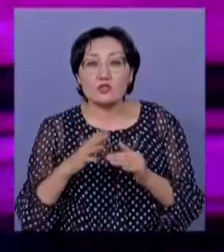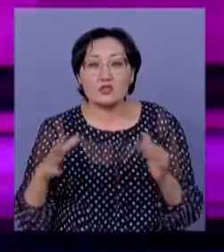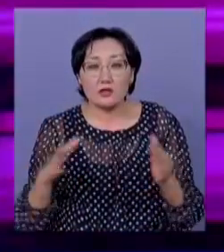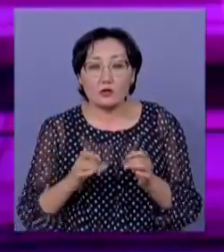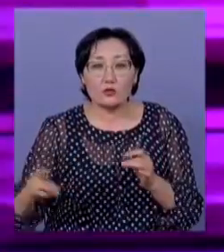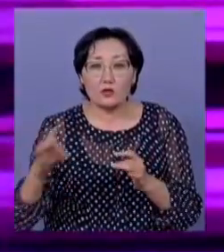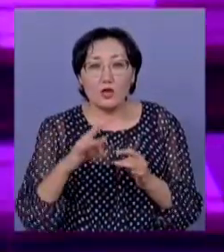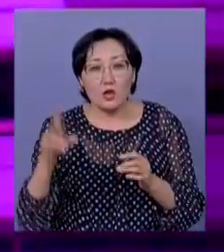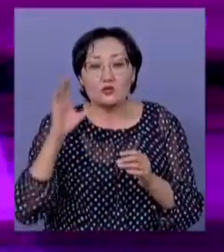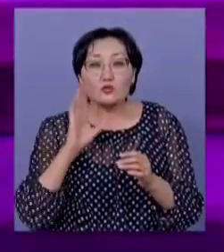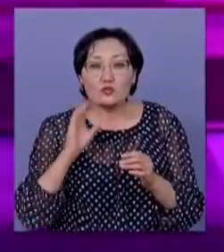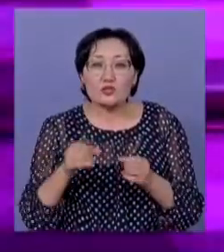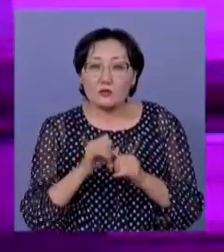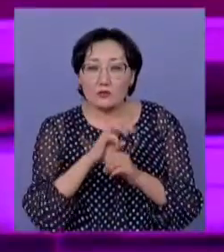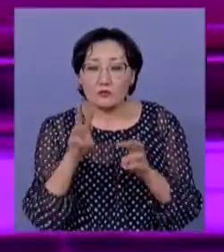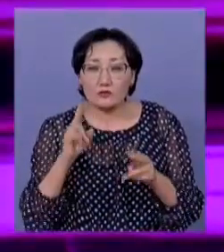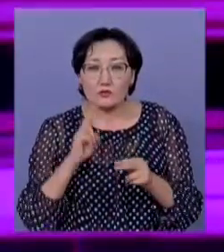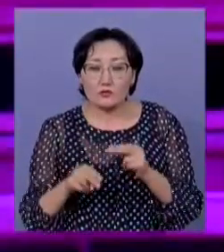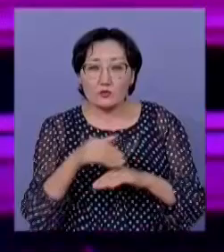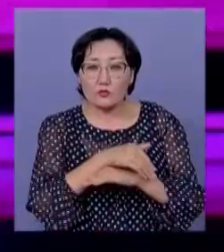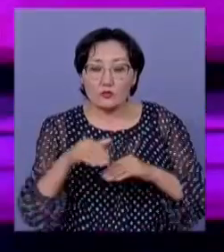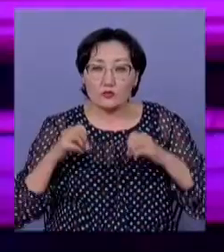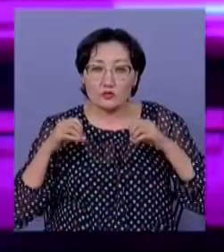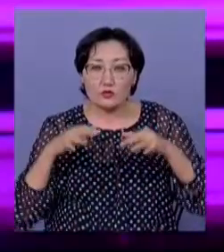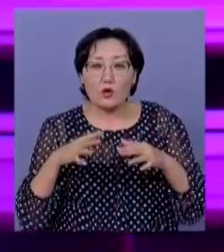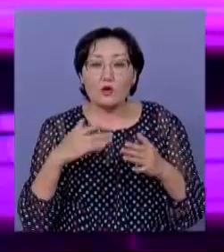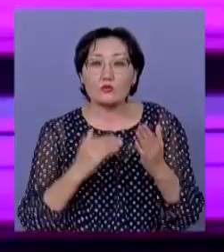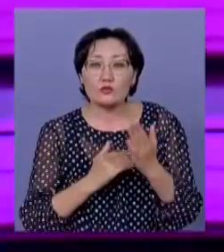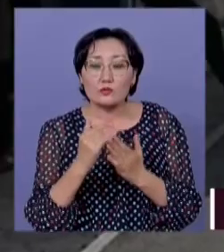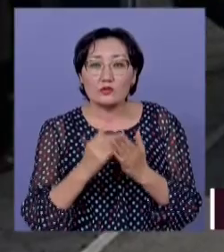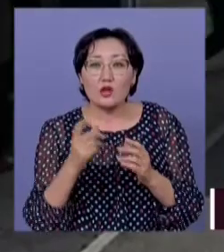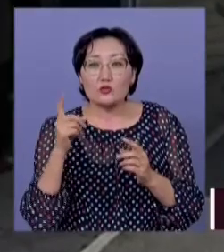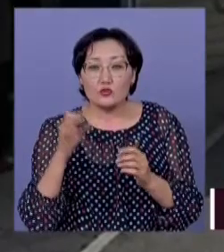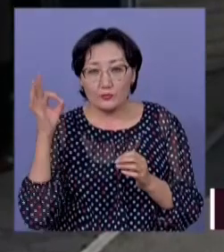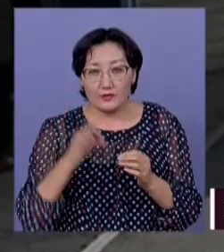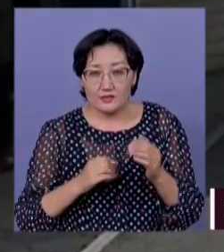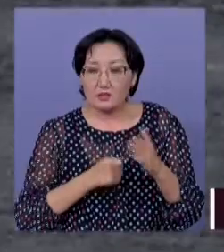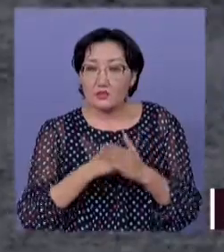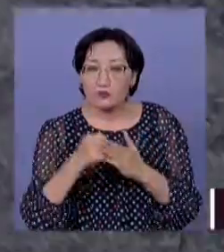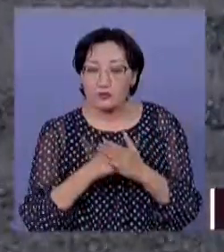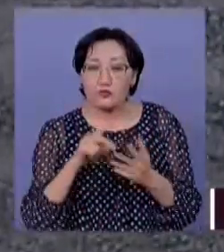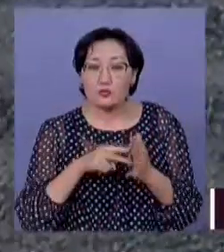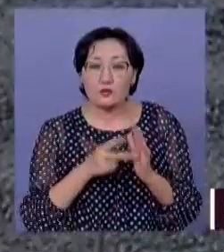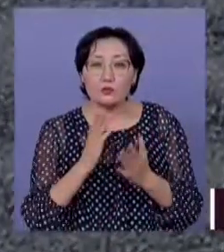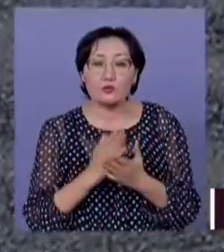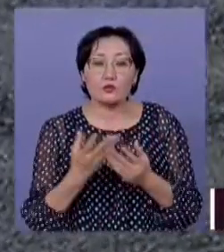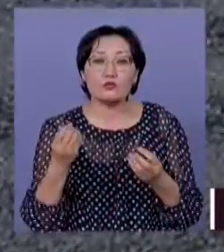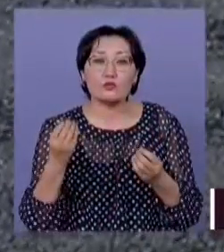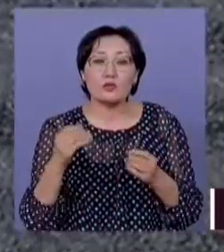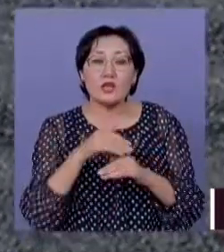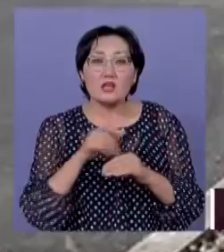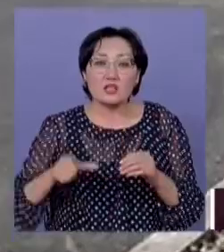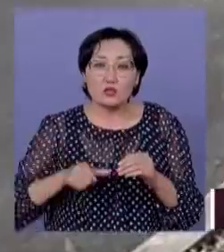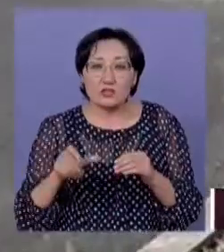кәріз құбырымен қамту аяқталады. Ал көшені жарықтандыру көрсеткішін 100%-ға жеткізу жоспарланып отыр. Оған қоса